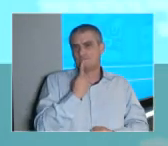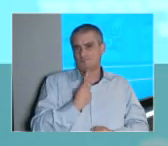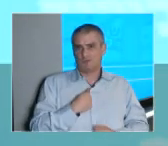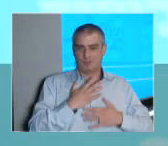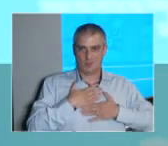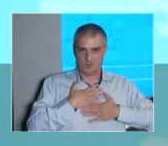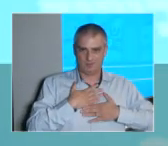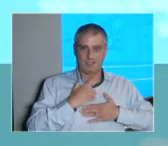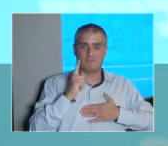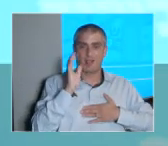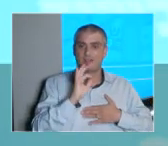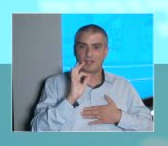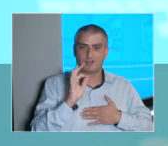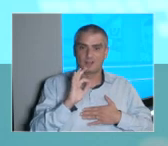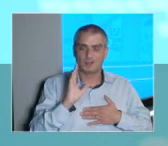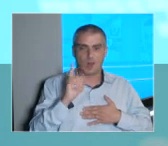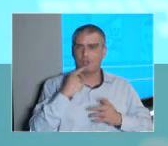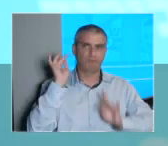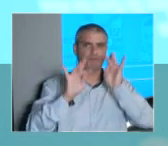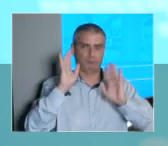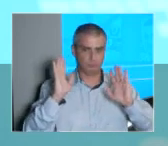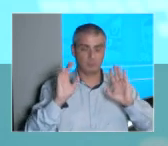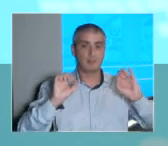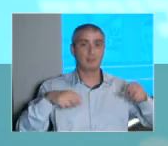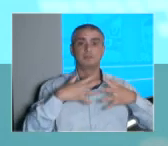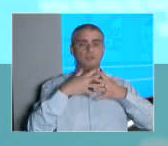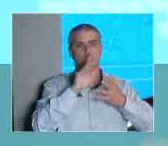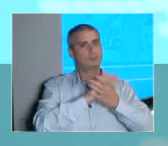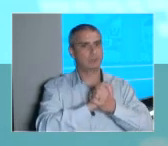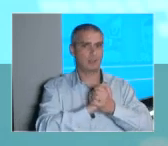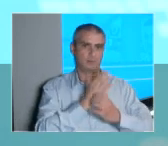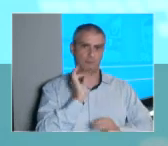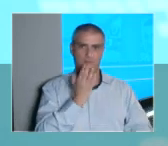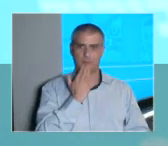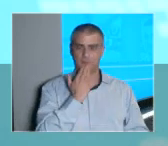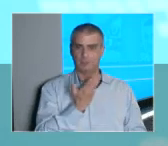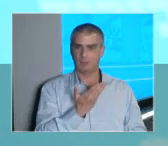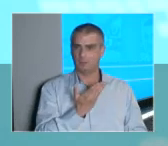זאת, צריך לא להתיר את חרצובות הראשון, גם הוא נשיא ארצות הברית, הוא ידיד לישראל.